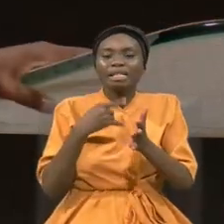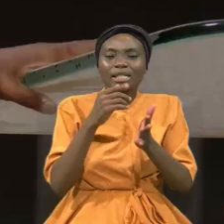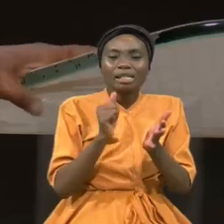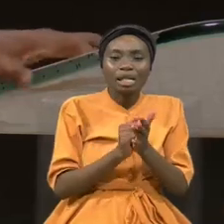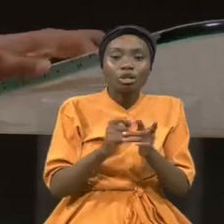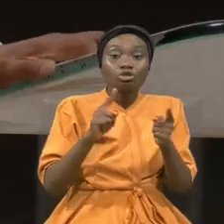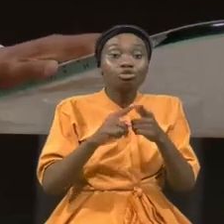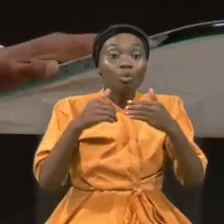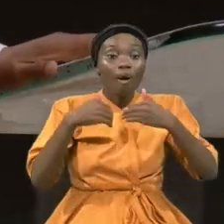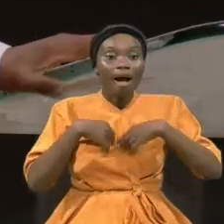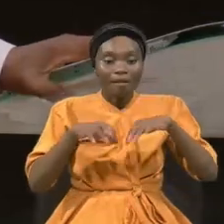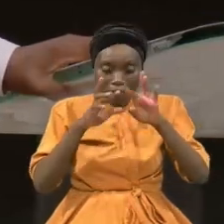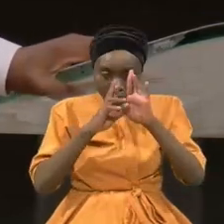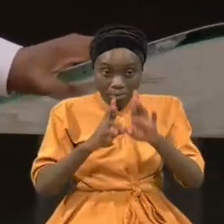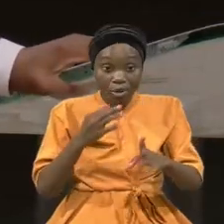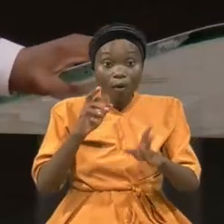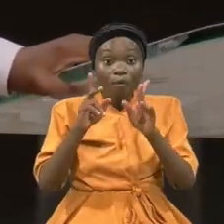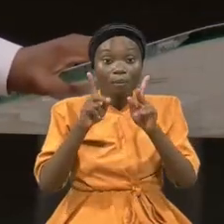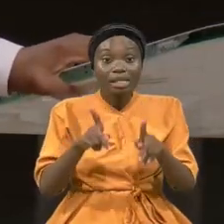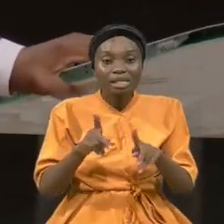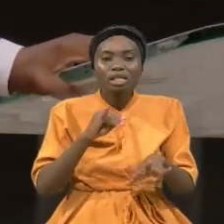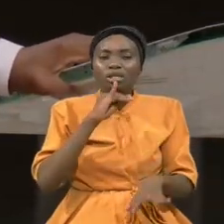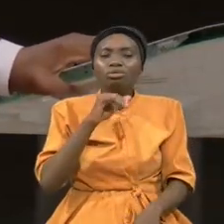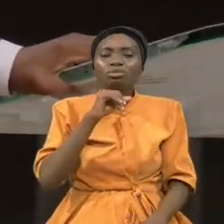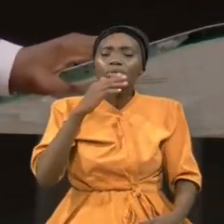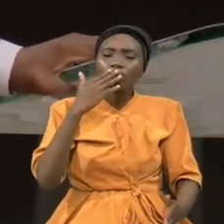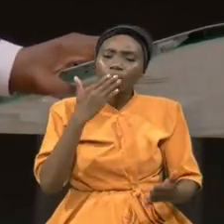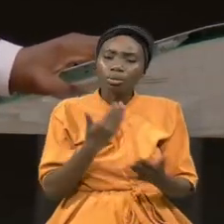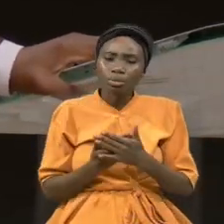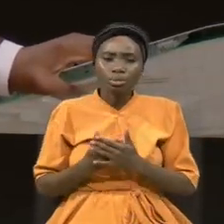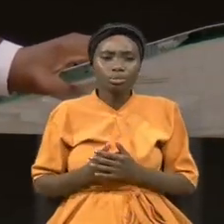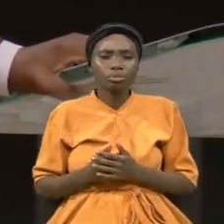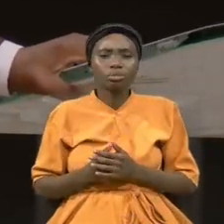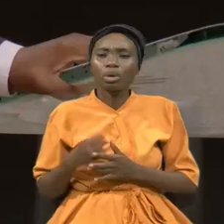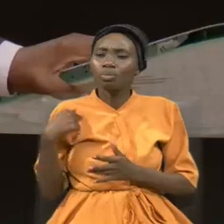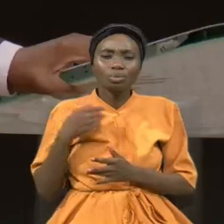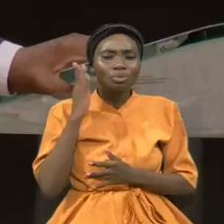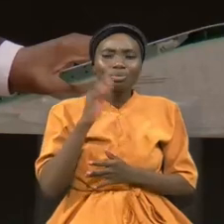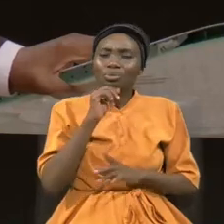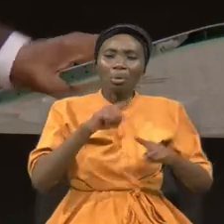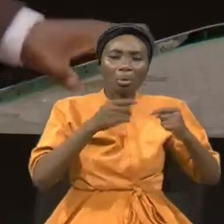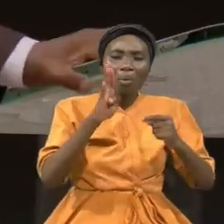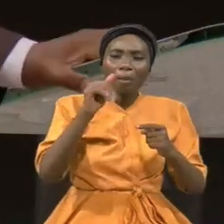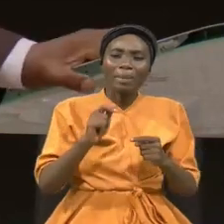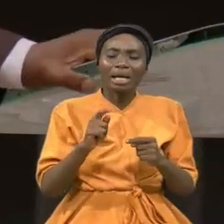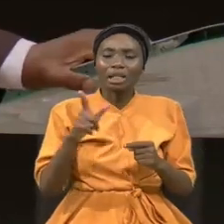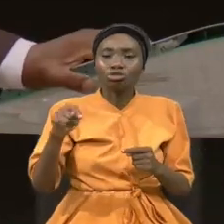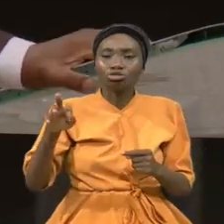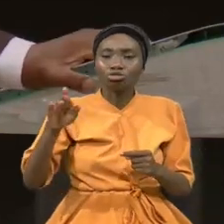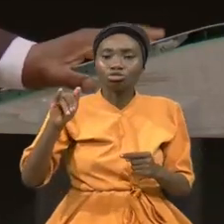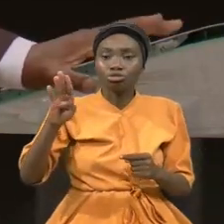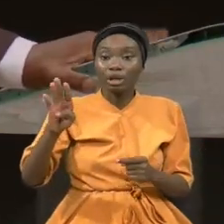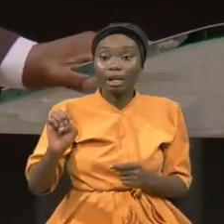En les plaçant à des postes de devoir, c'est dit, mais il n'est pas bon d'avoir égard aux personnes. Nous ne devons pas aller